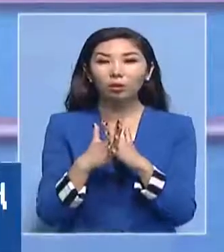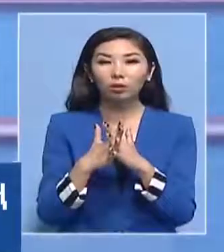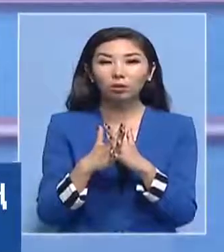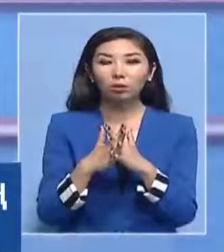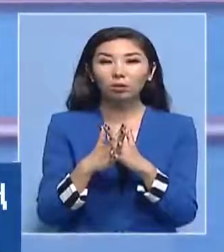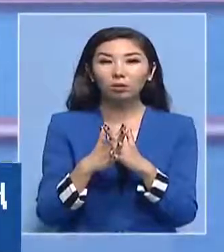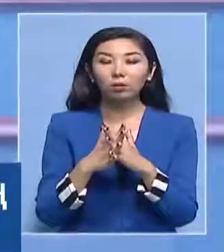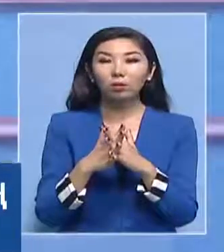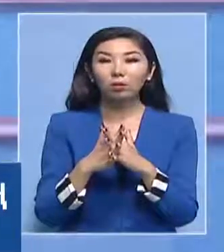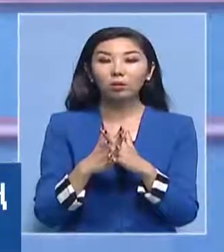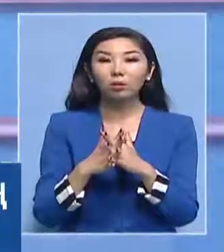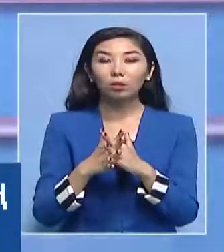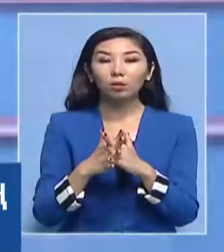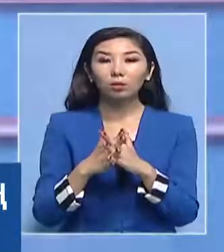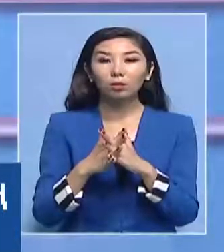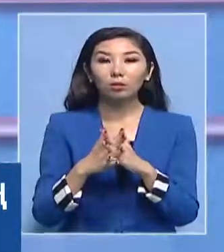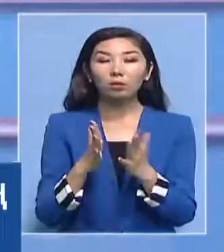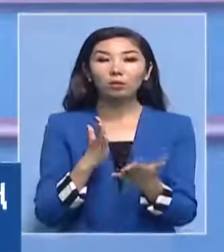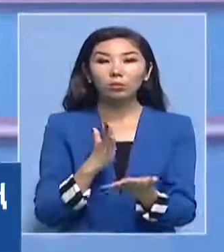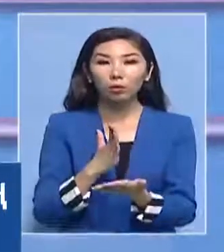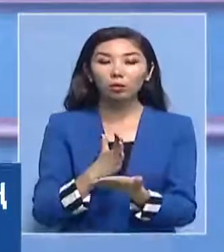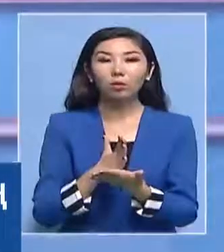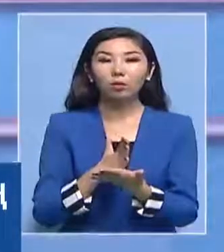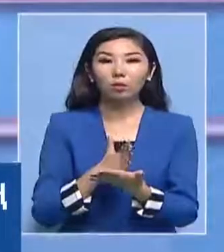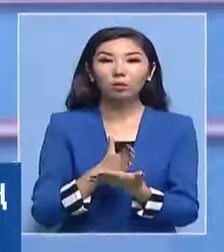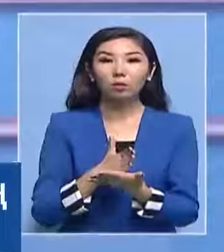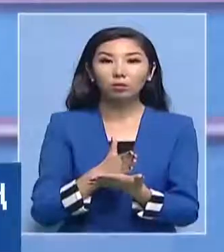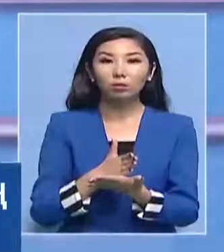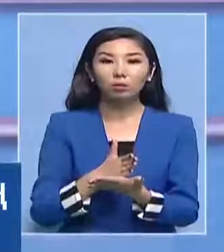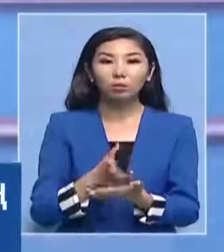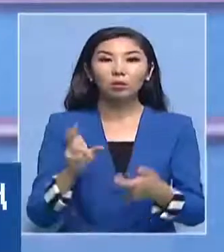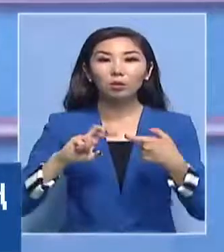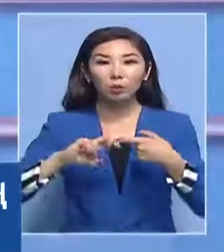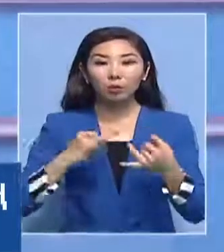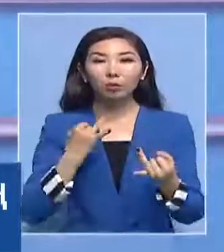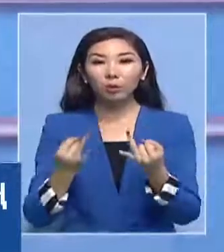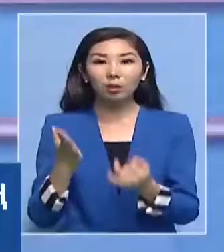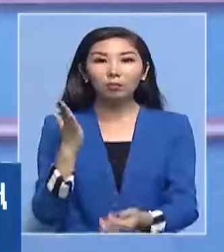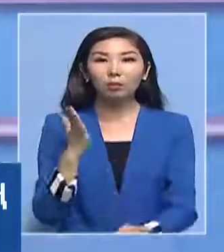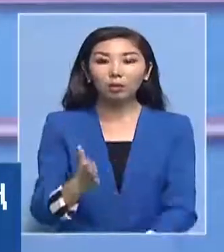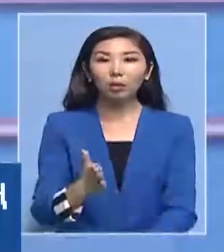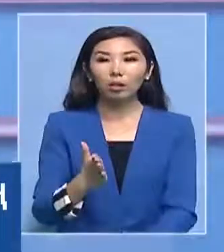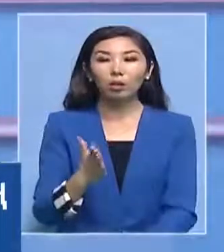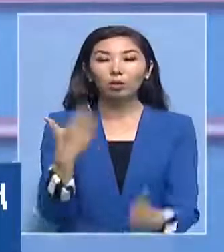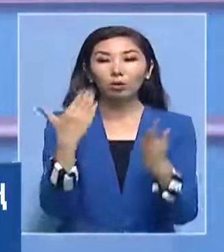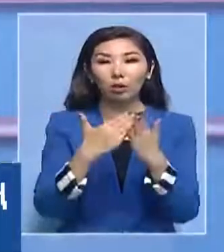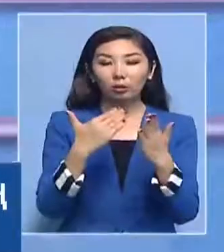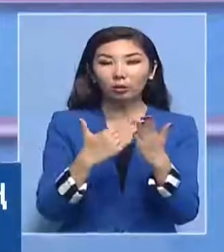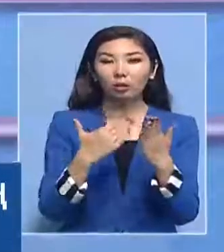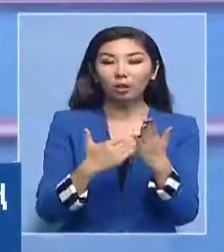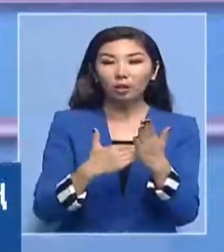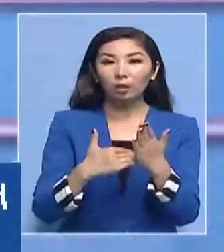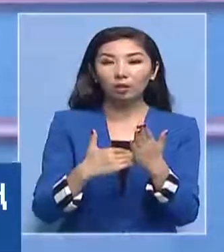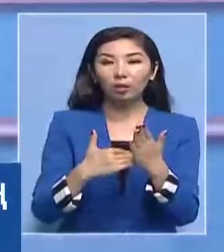ауданның барлығында да жаппай шешіліп отыр. Бұған дейін бұрында мәселе болып алдымызда күн тәртібіне қойылып,